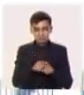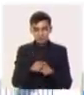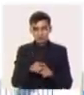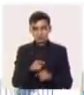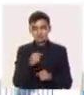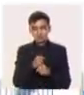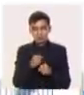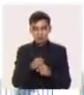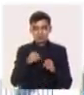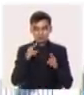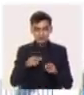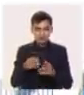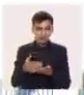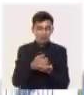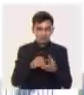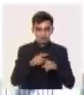земснаряды, такие есть